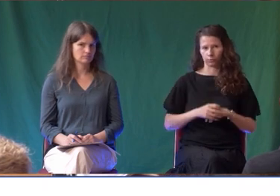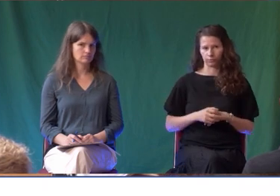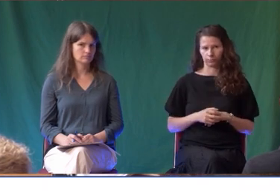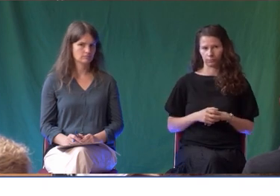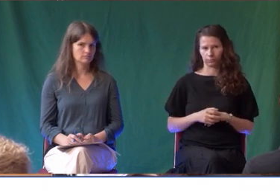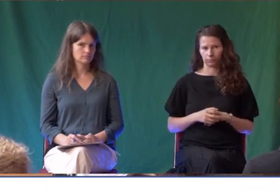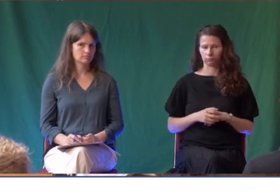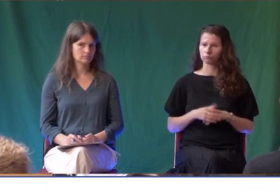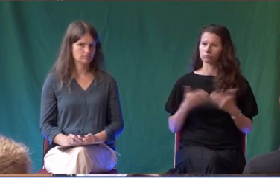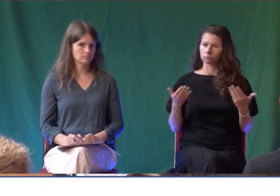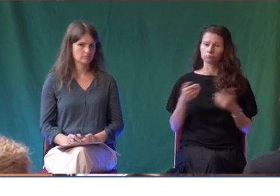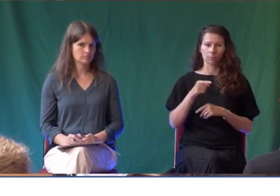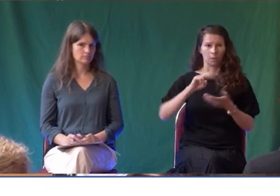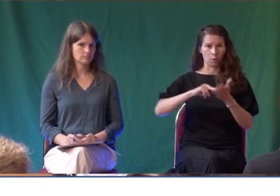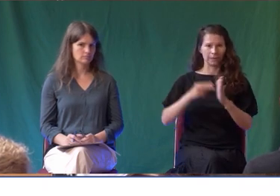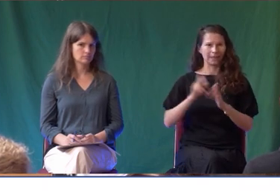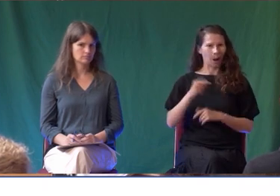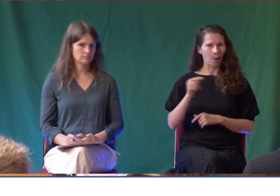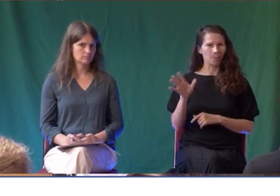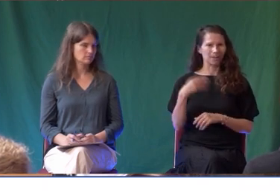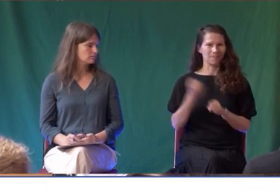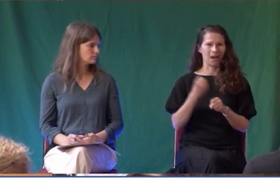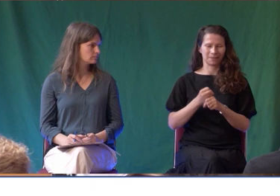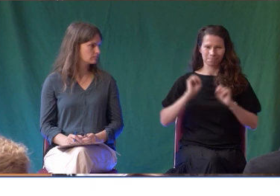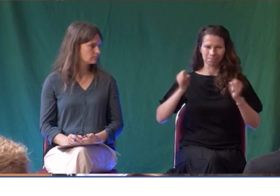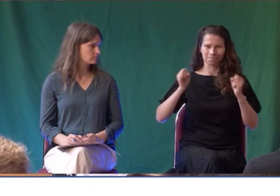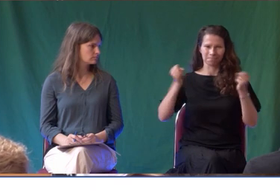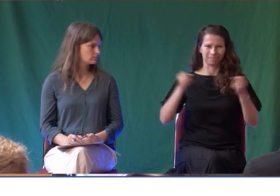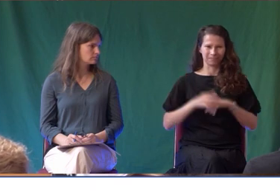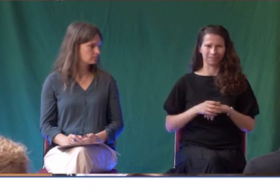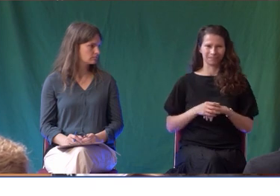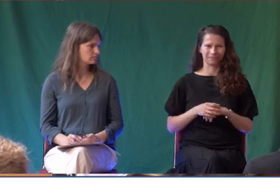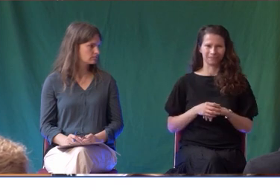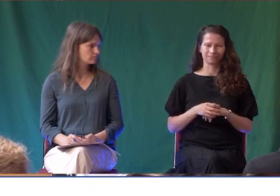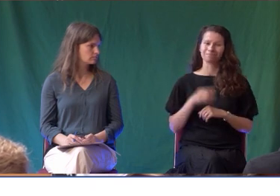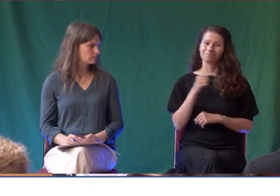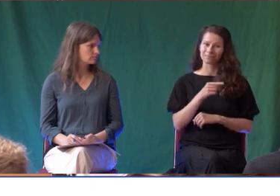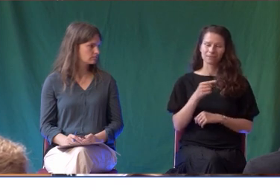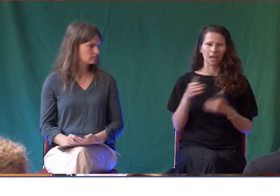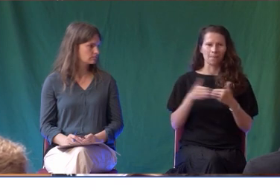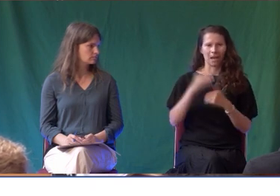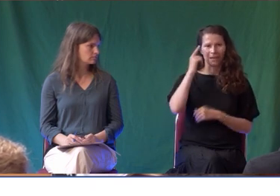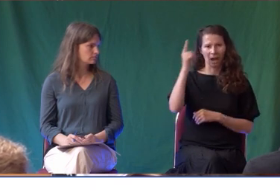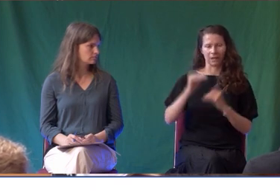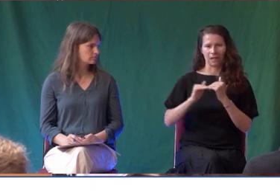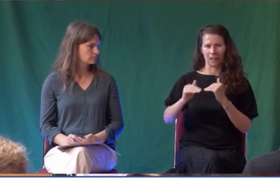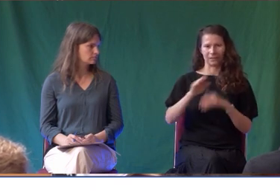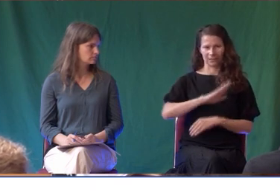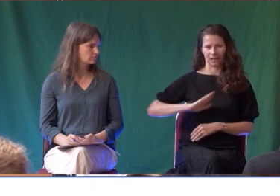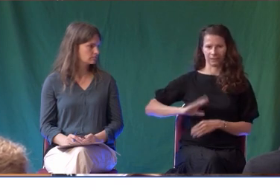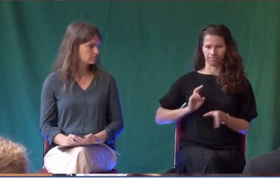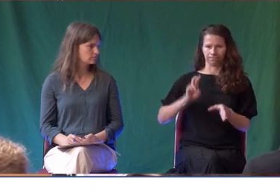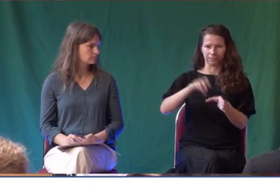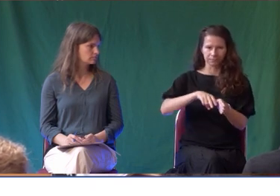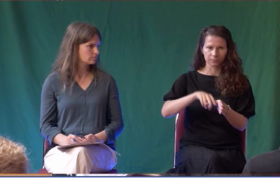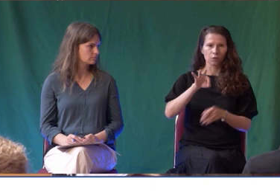macht sie in der Politik mit sie ist im Beirat vom Land Sachsen für Menschen mit